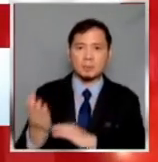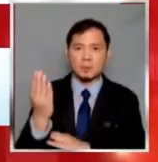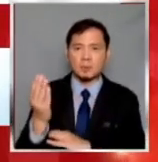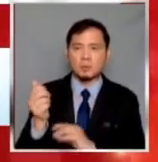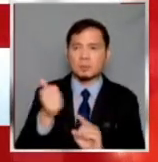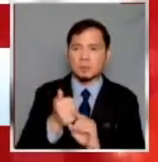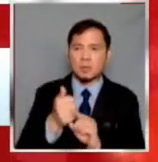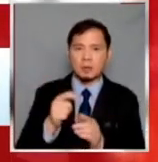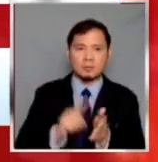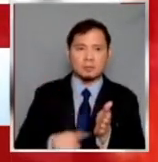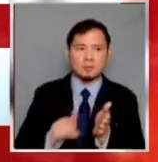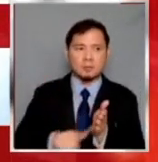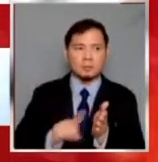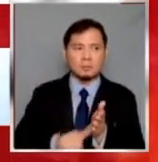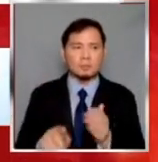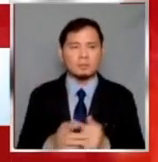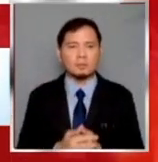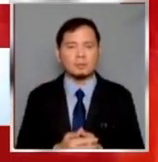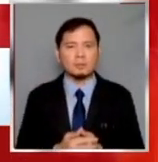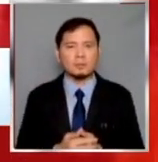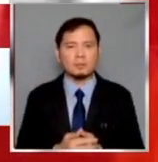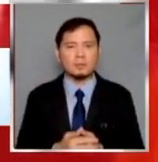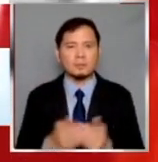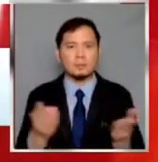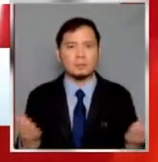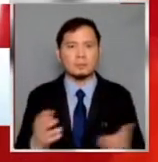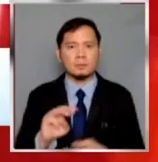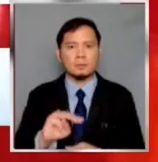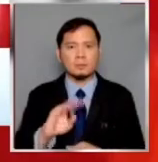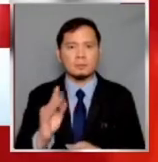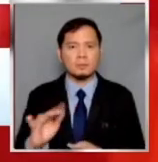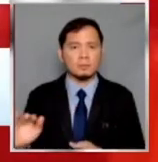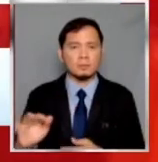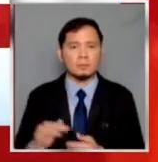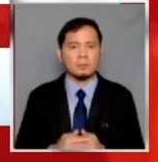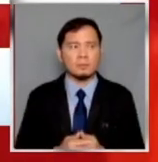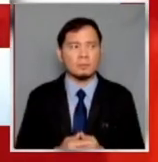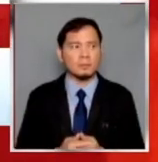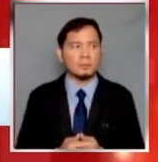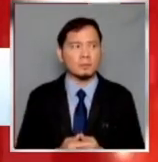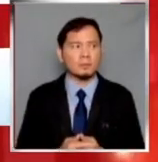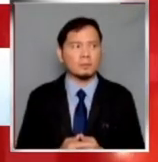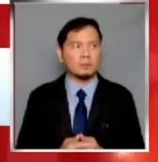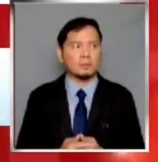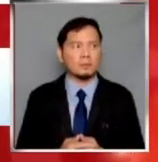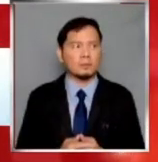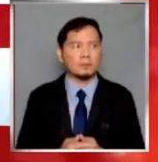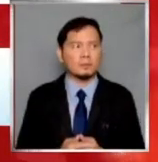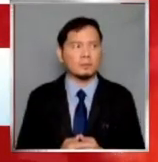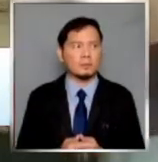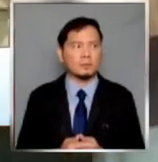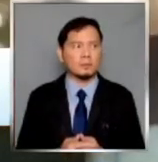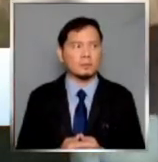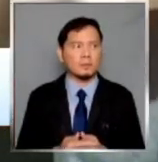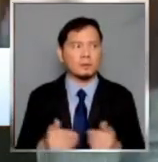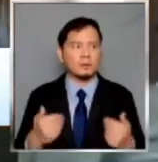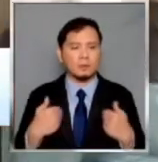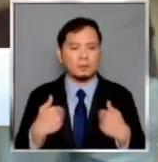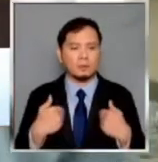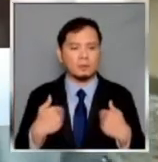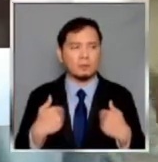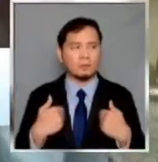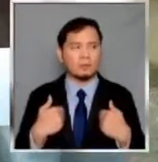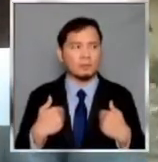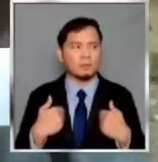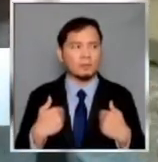matapos hindi dumating sa tamang oras ang mga poll watchers dito sa lugar. Ayon sa mga guro na nakausap ko kanina, dapat kasi 5 a.m.